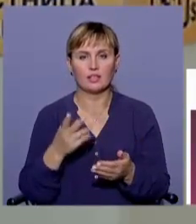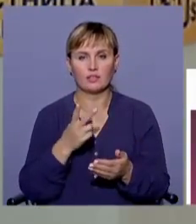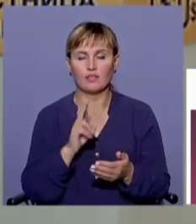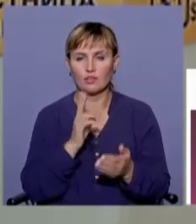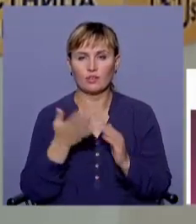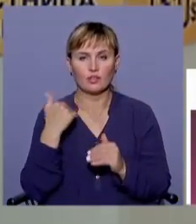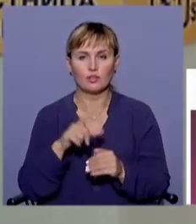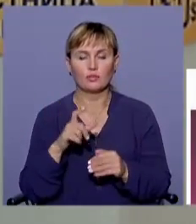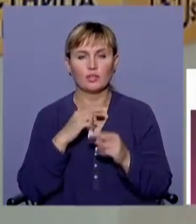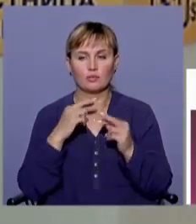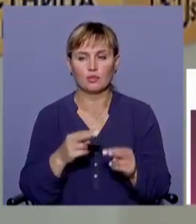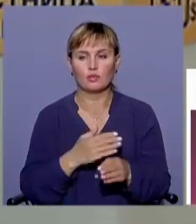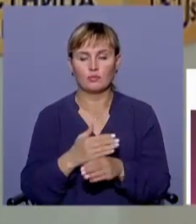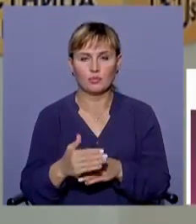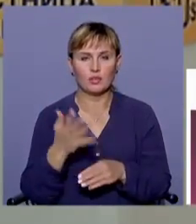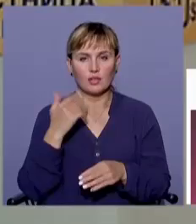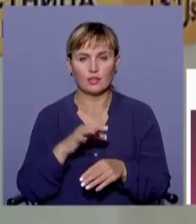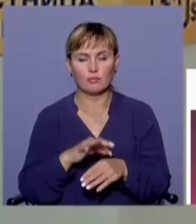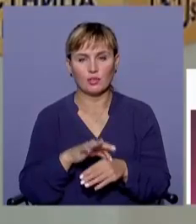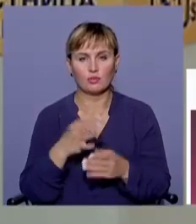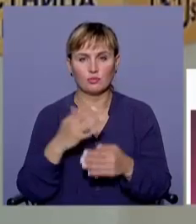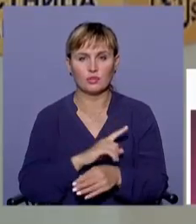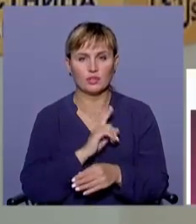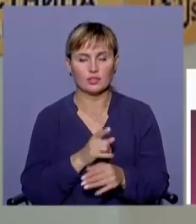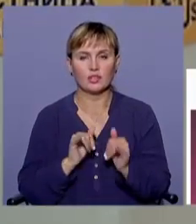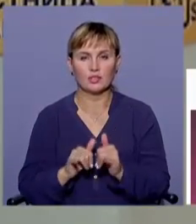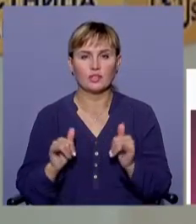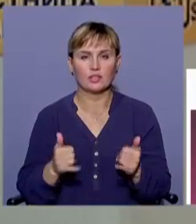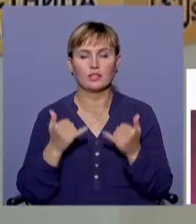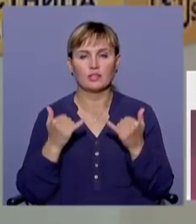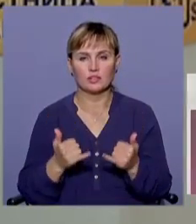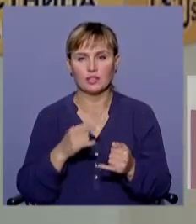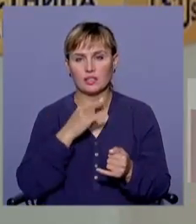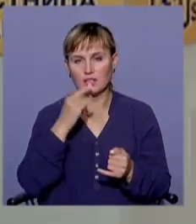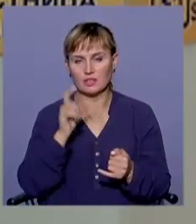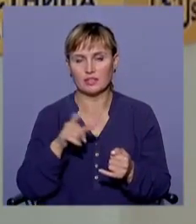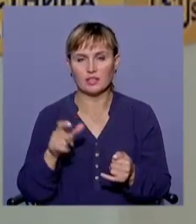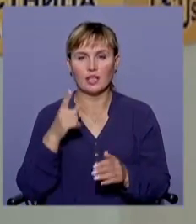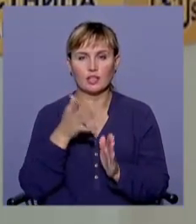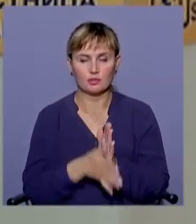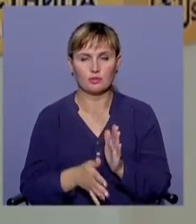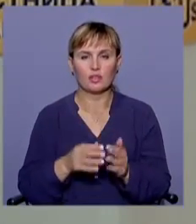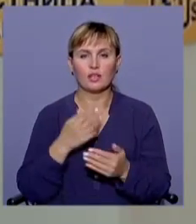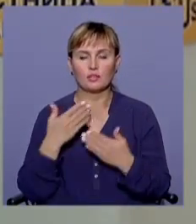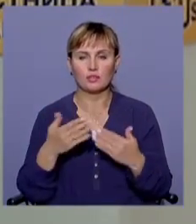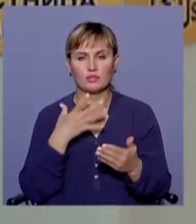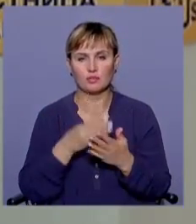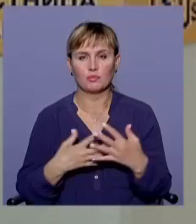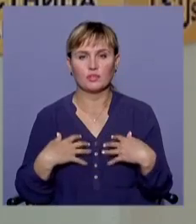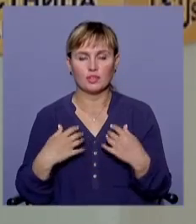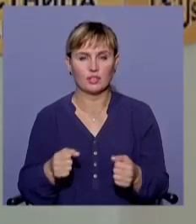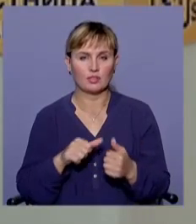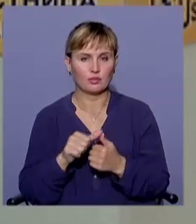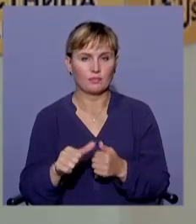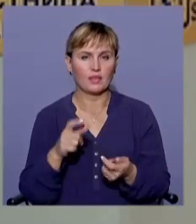назад люди обращались поздно, когда болезнь уже сильно развилась, то сейчас казахстанцы осознанно относятся к своему здоровью,